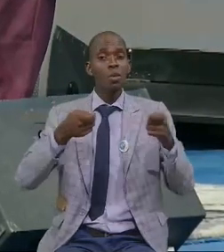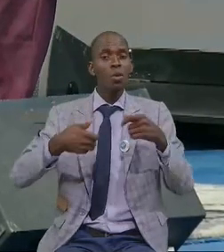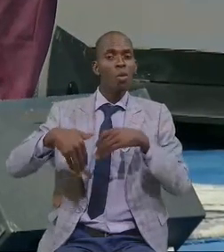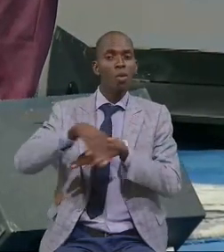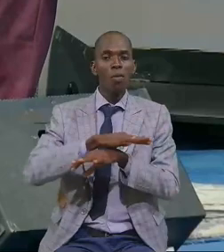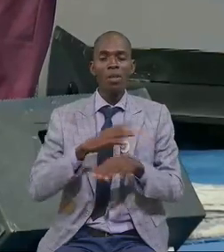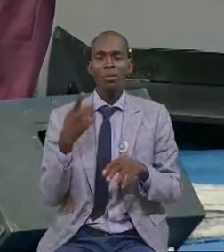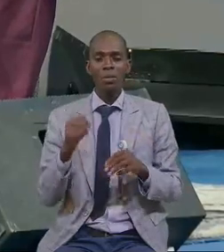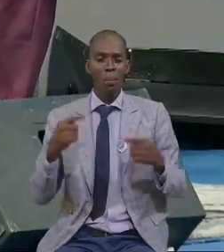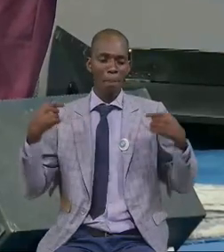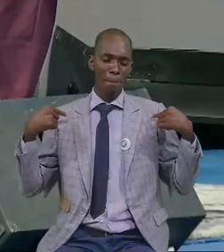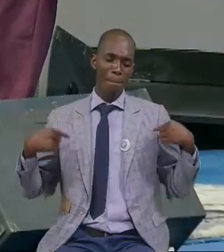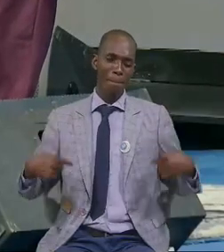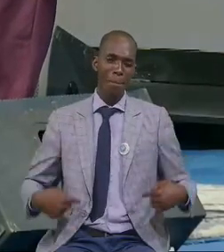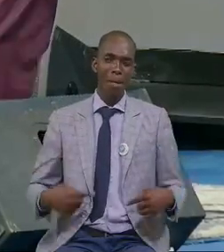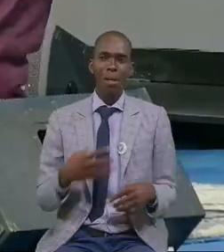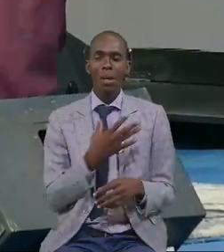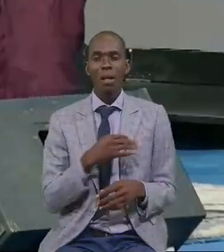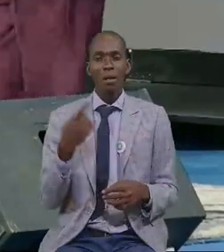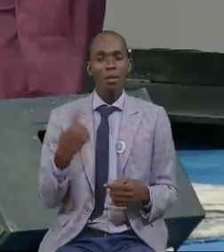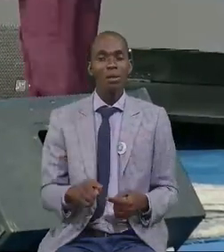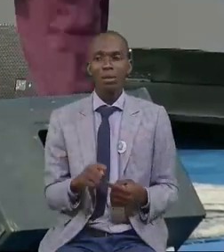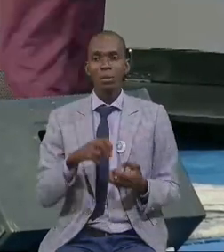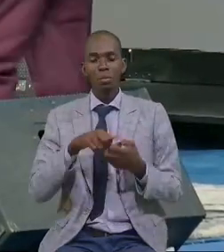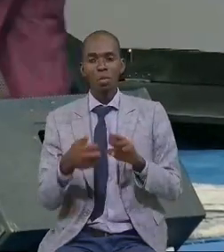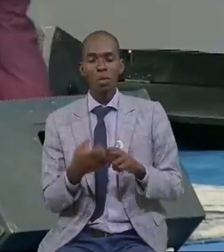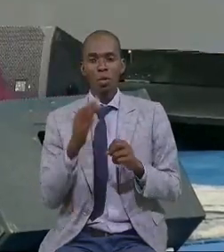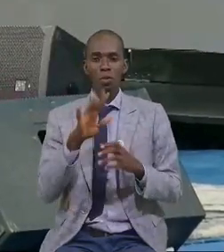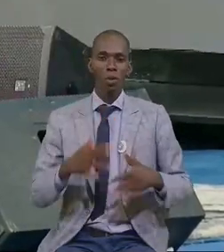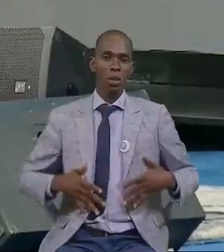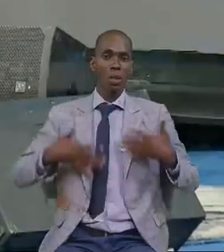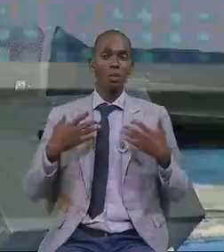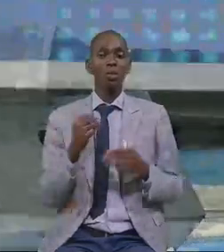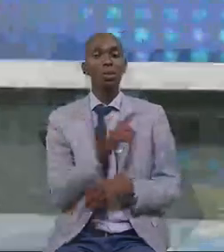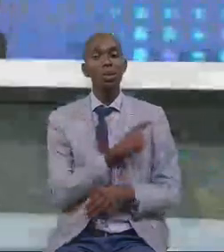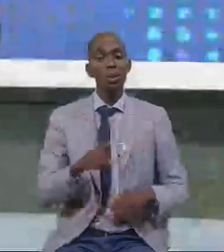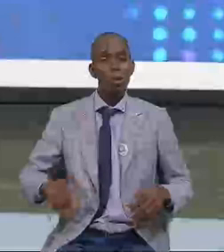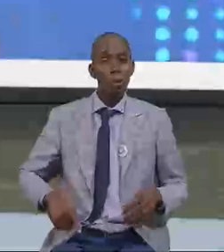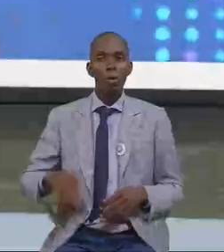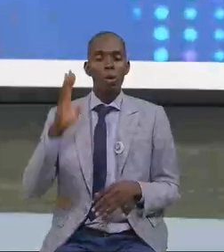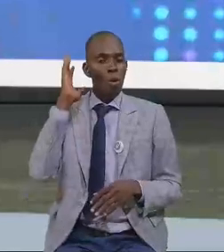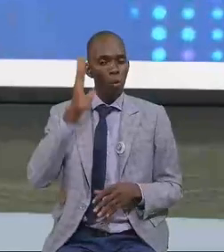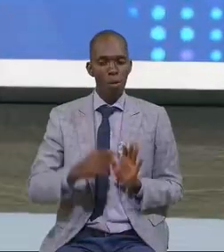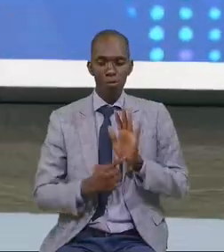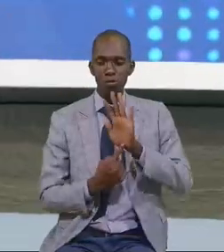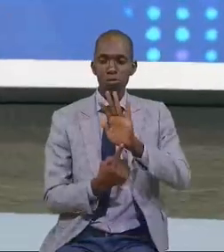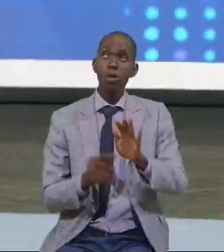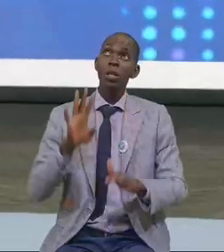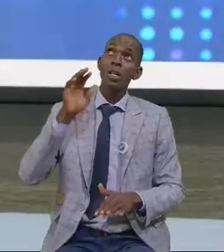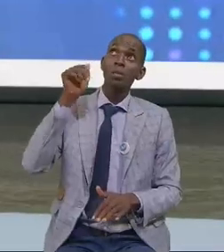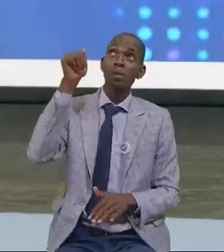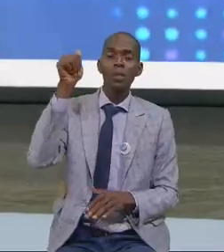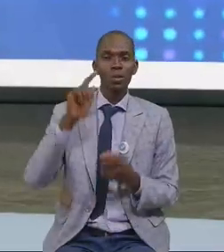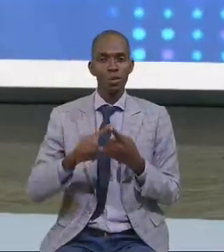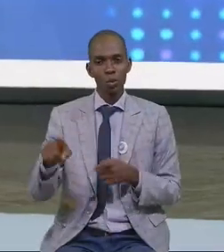règne sur la douleur et les particularités de votre vie. Le Seigneur va se manifester